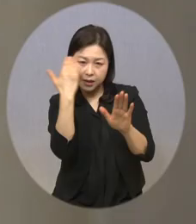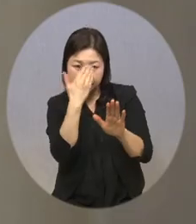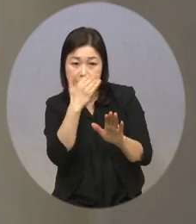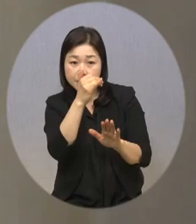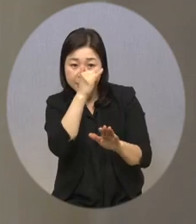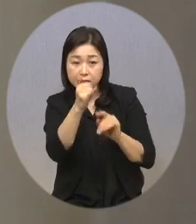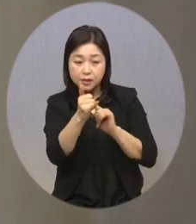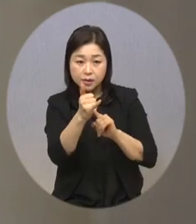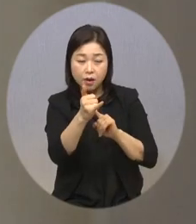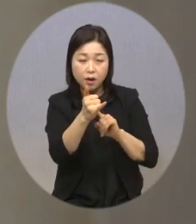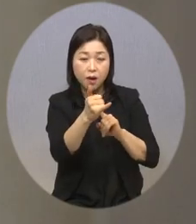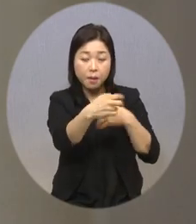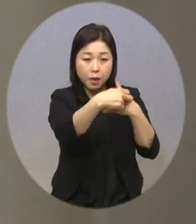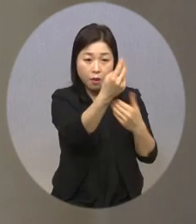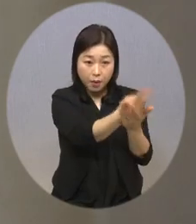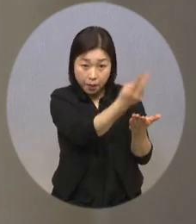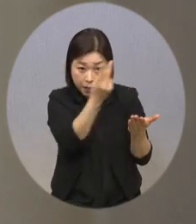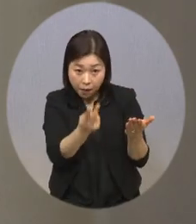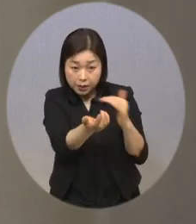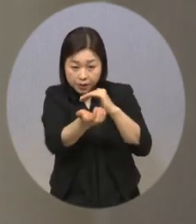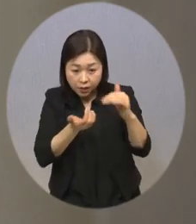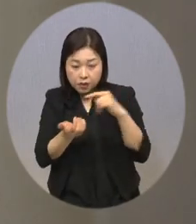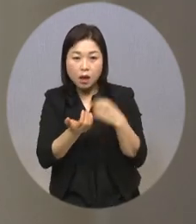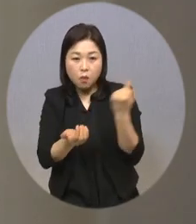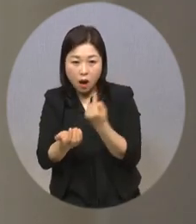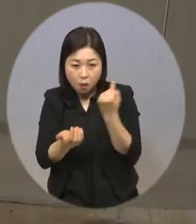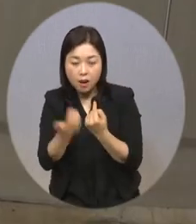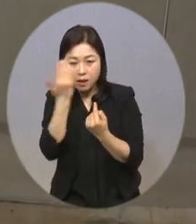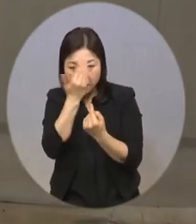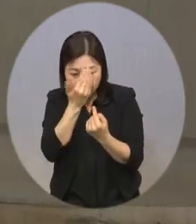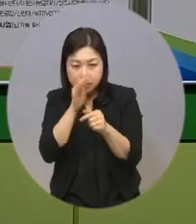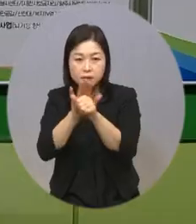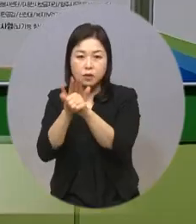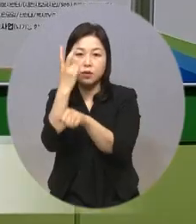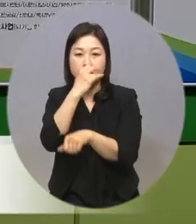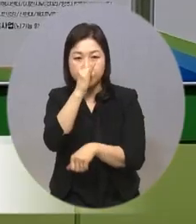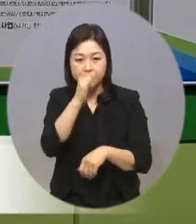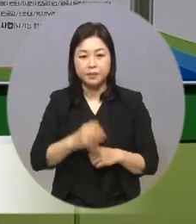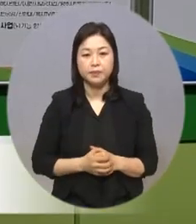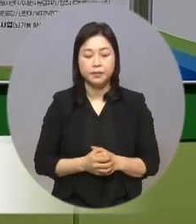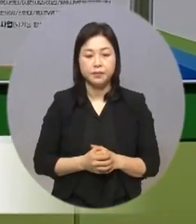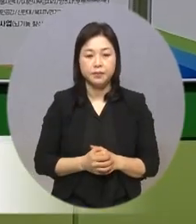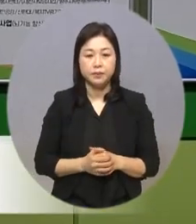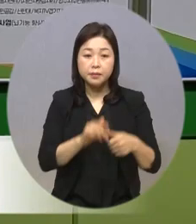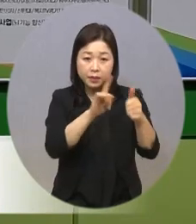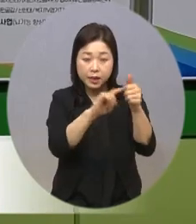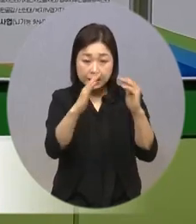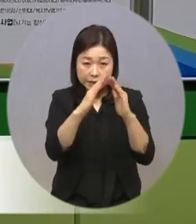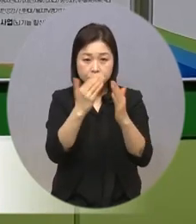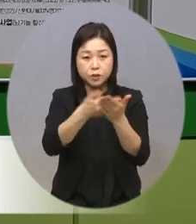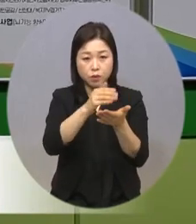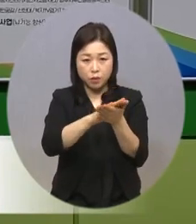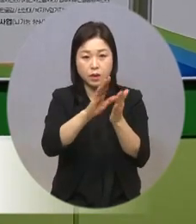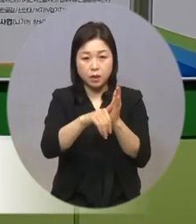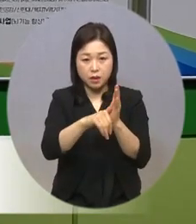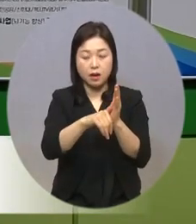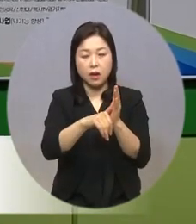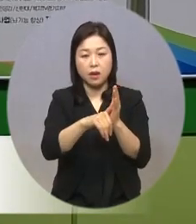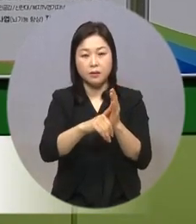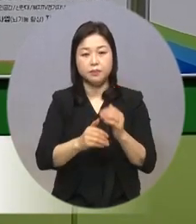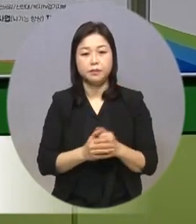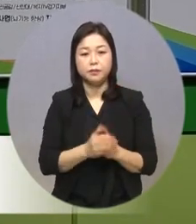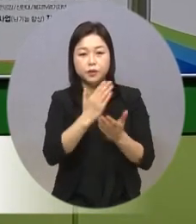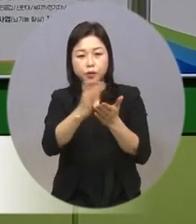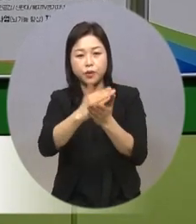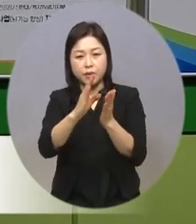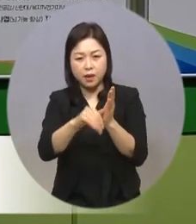대상자 퇴원 전까지 주기적으로 계속 진행됩니다. 이번 대상자 집을 청소를 하면서